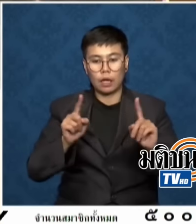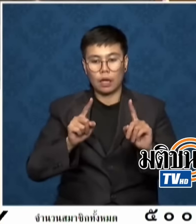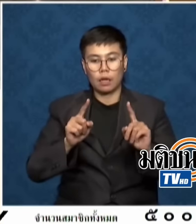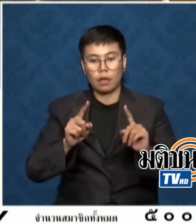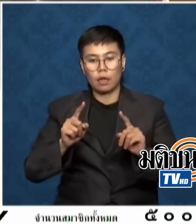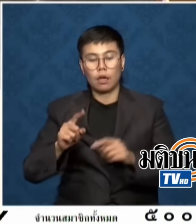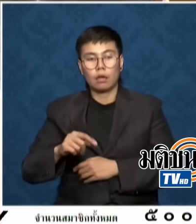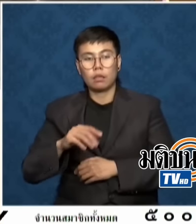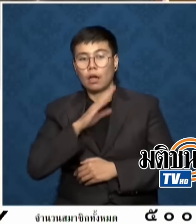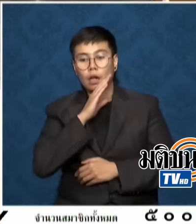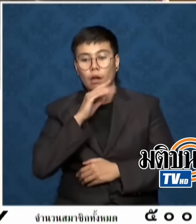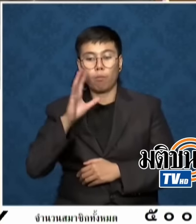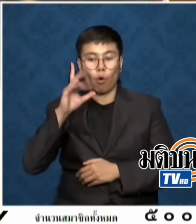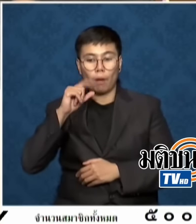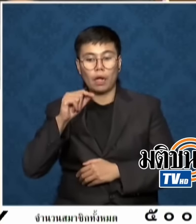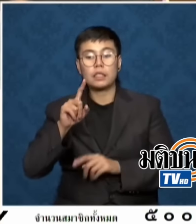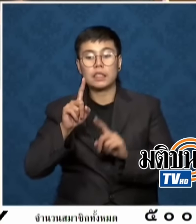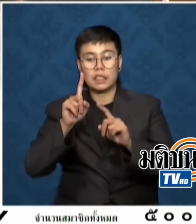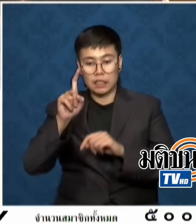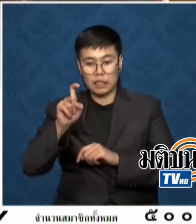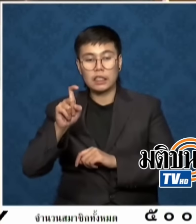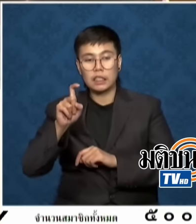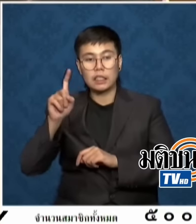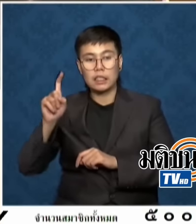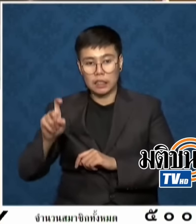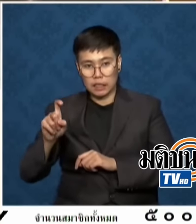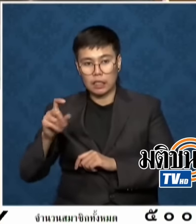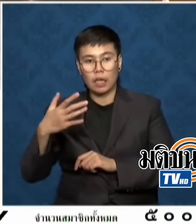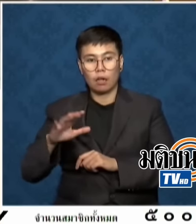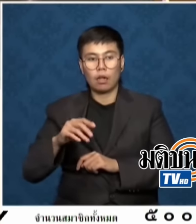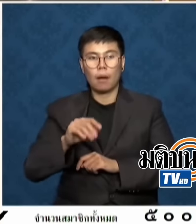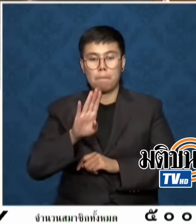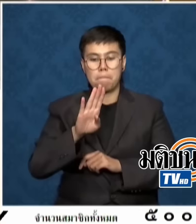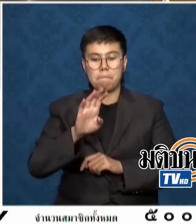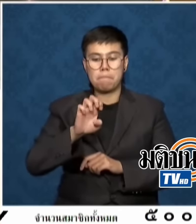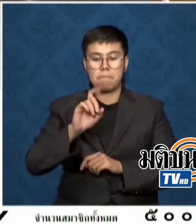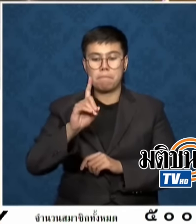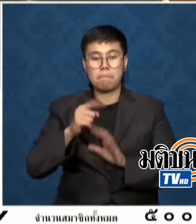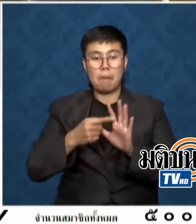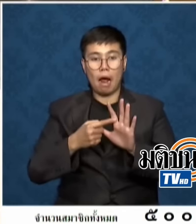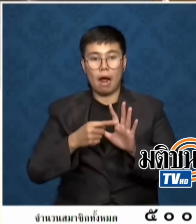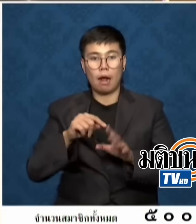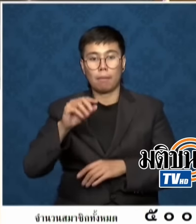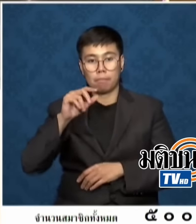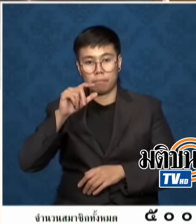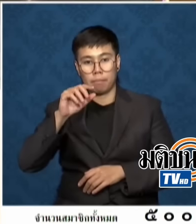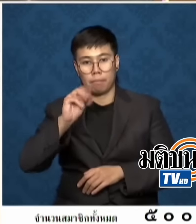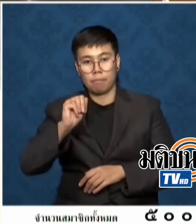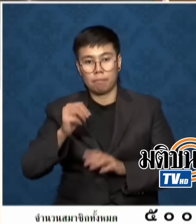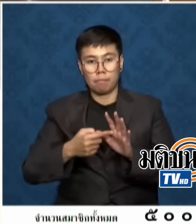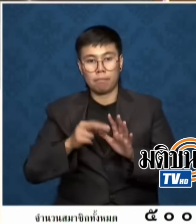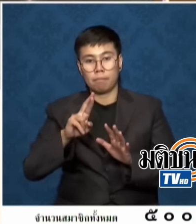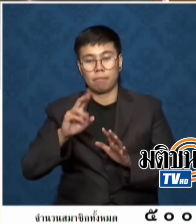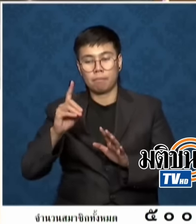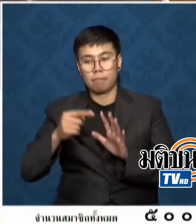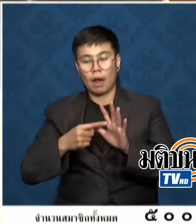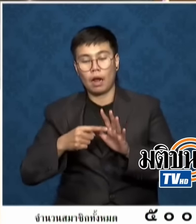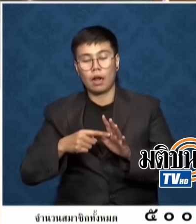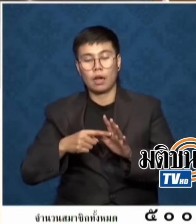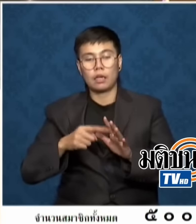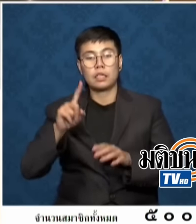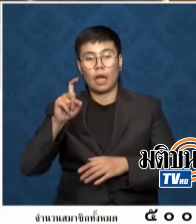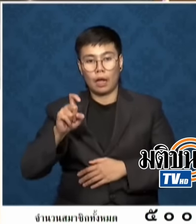ที่บิดามารดาได้เสียชีวิตเพราะฉะนั้นถ้าหากว่าใช้คำว่าบิดาหรือมารดาเสียชีวิตเนี่ยนะคะในความเป็นจริงครอบครัวเ